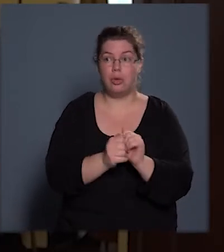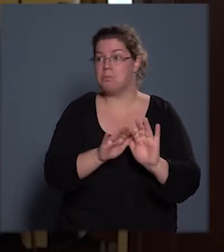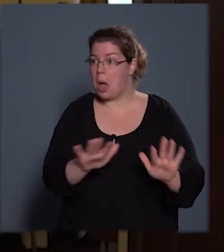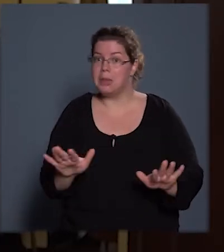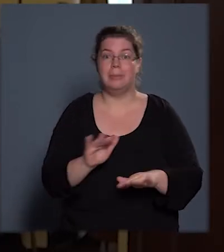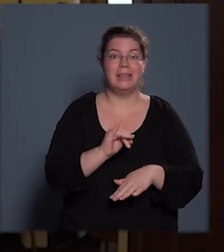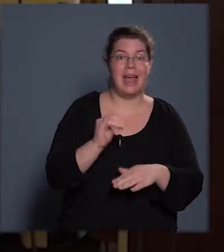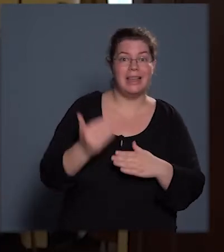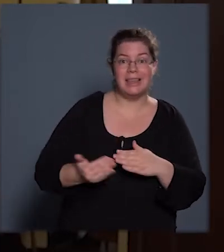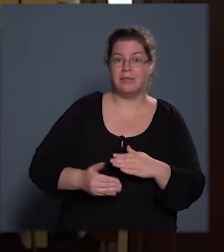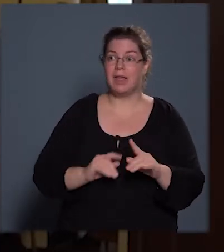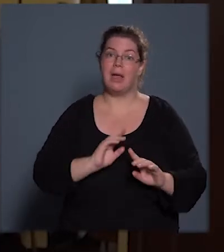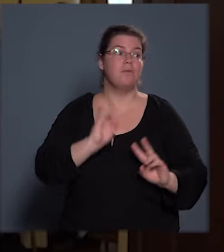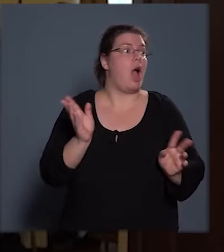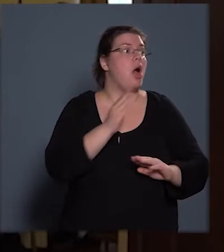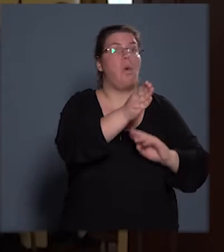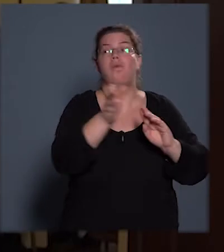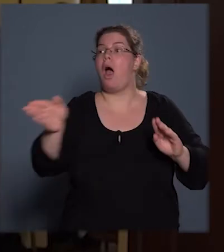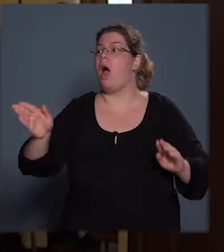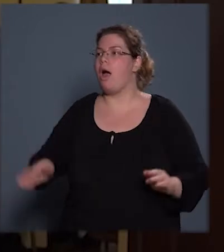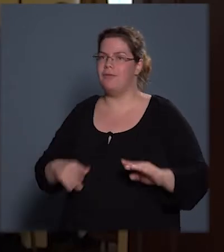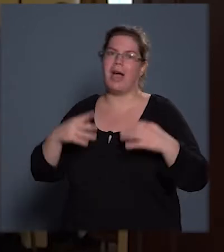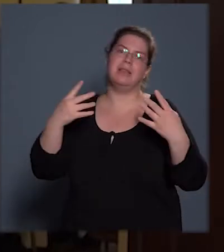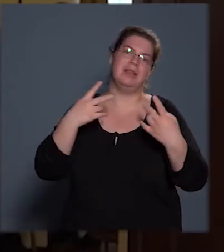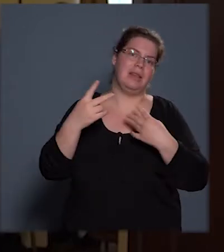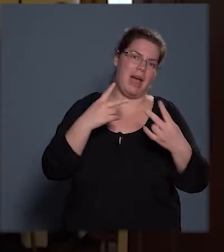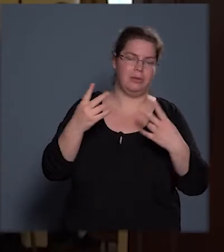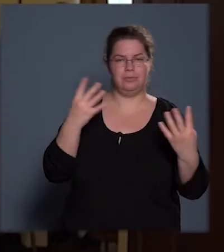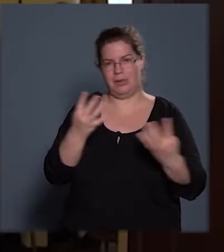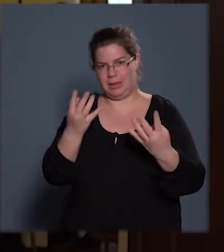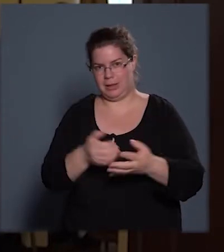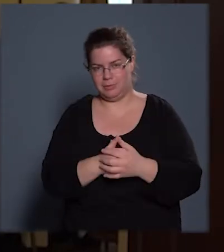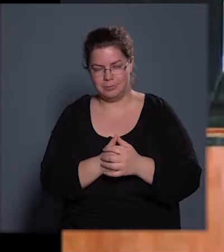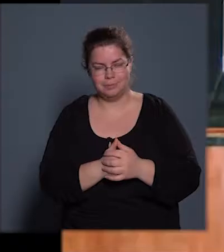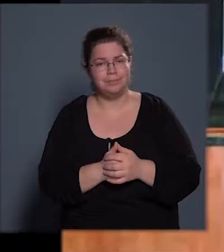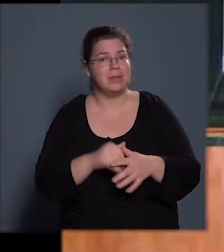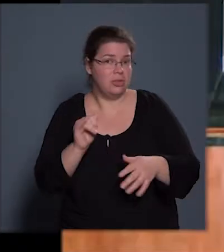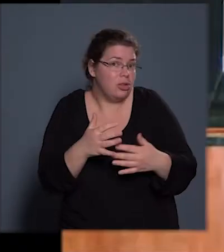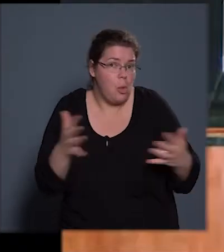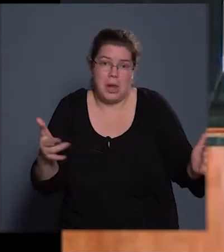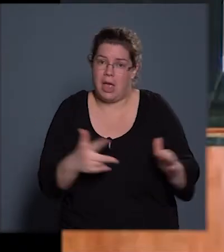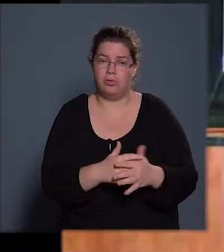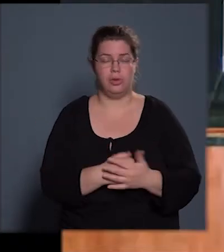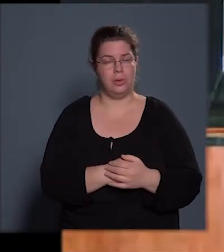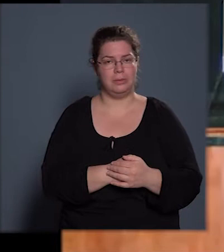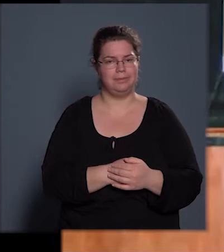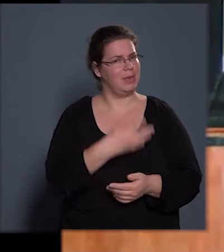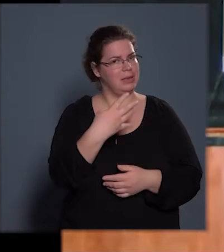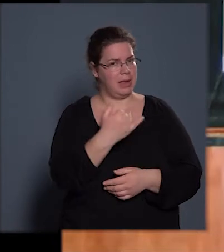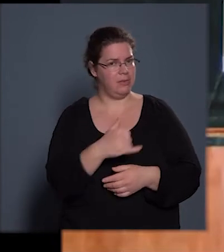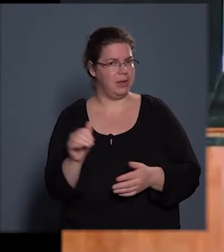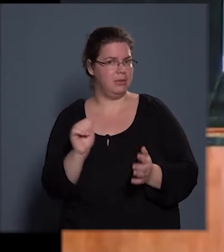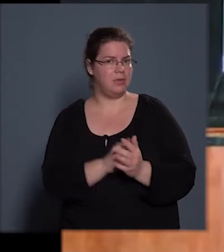minden hétvégén megyünk valamerre, illetve látunk vendégül valakiket. És ez így óriási dolog. A 40 év